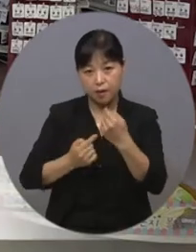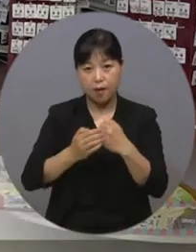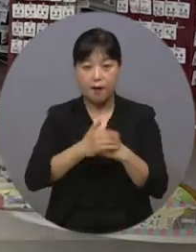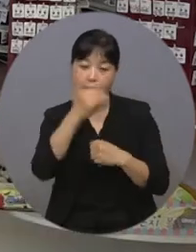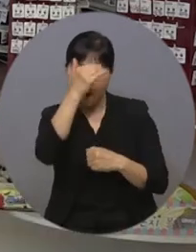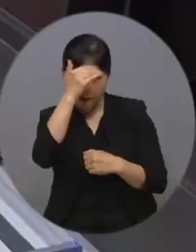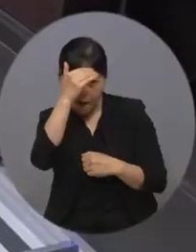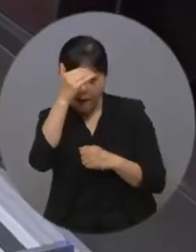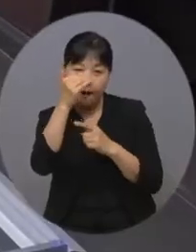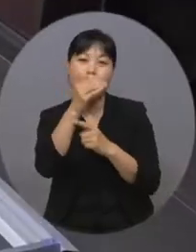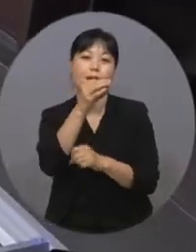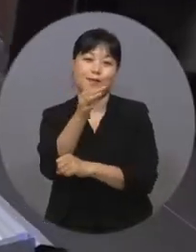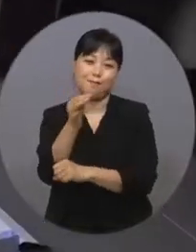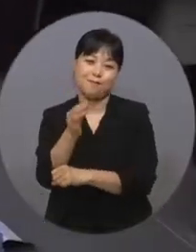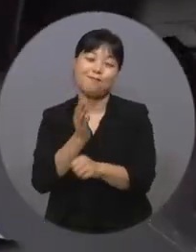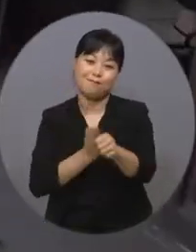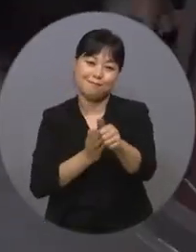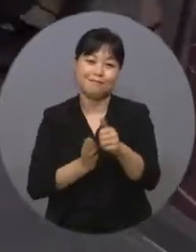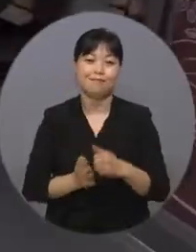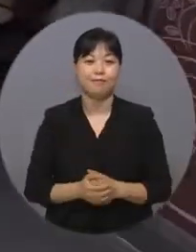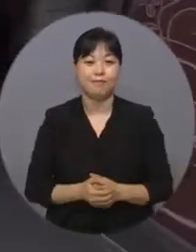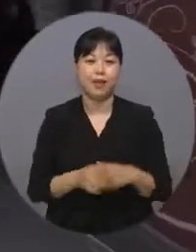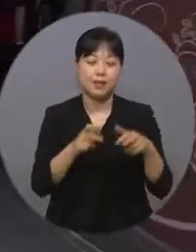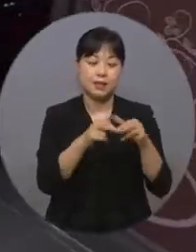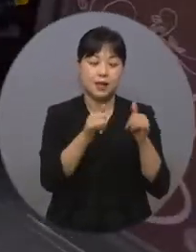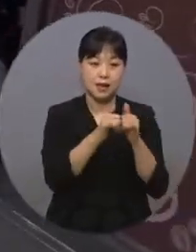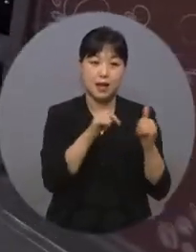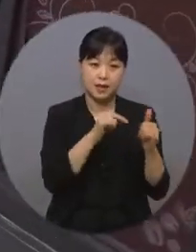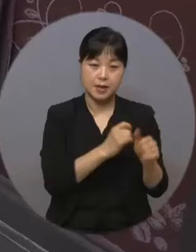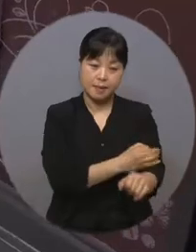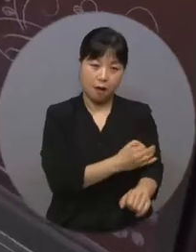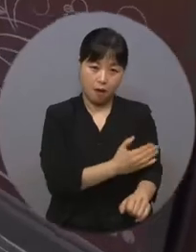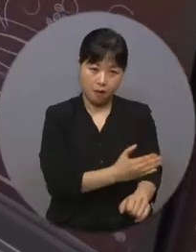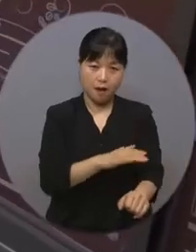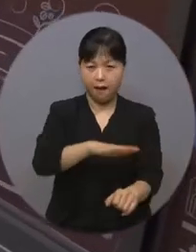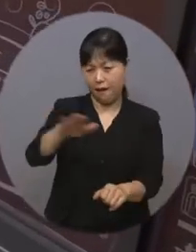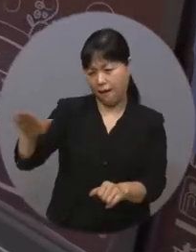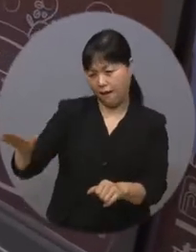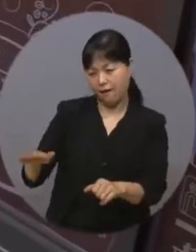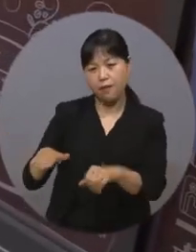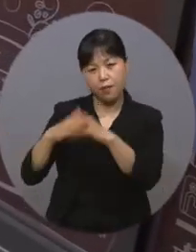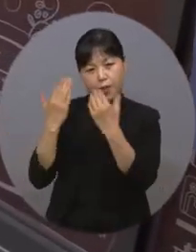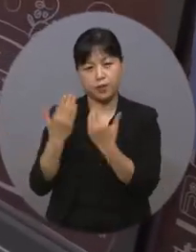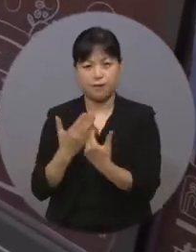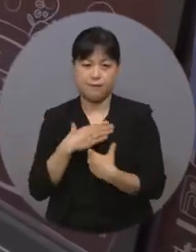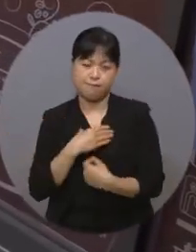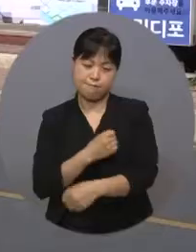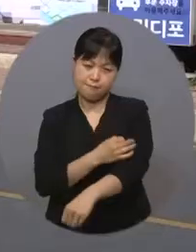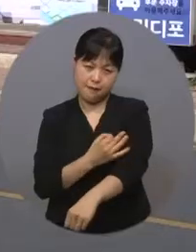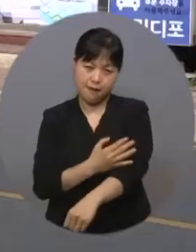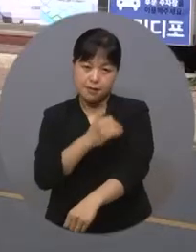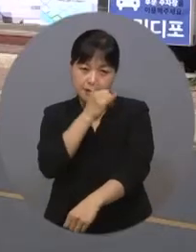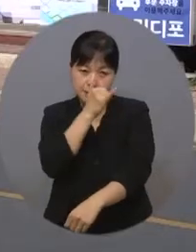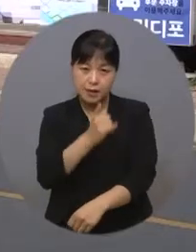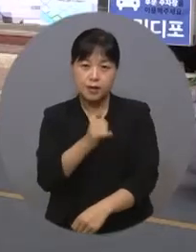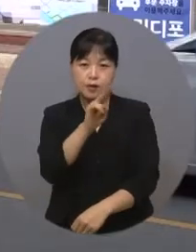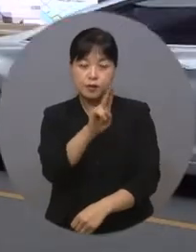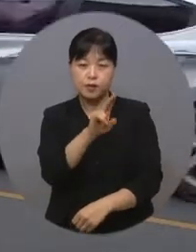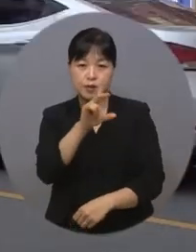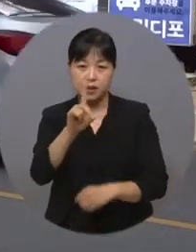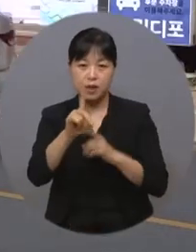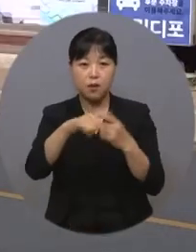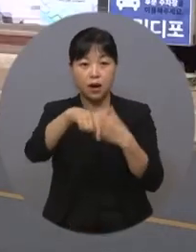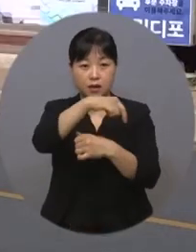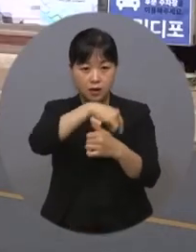쇼핑하셨으면 좋겠습니다. 장애인이 편하면 모두가 편하다는 유니버셜 디자인의 확대 적용으로 문턱 없는